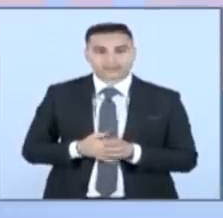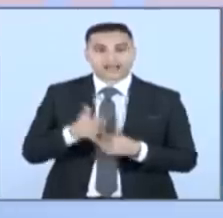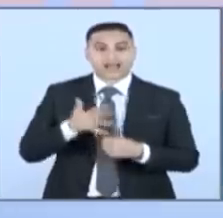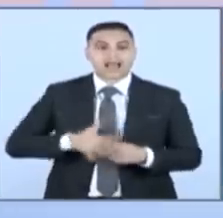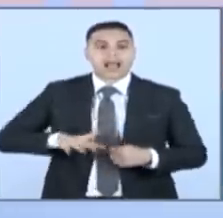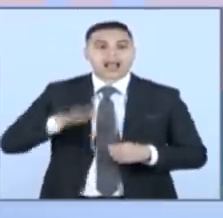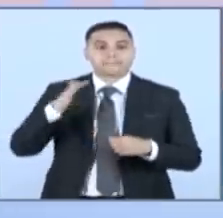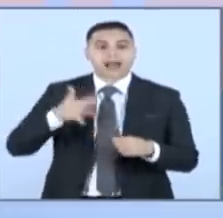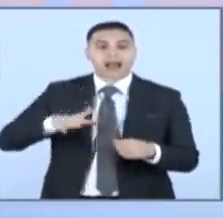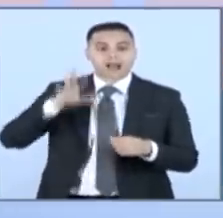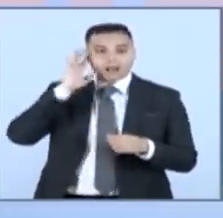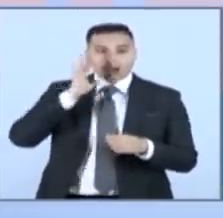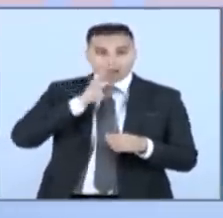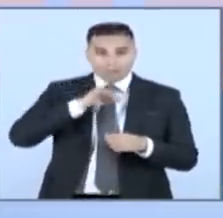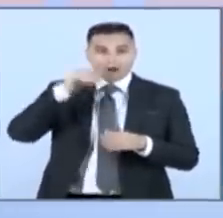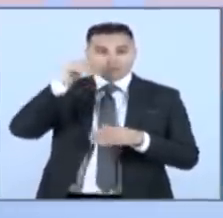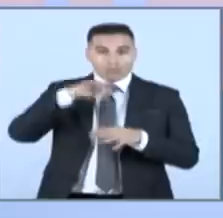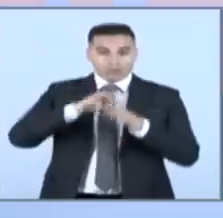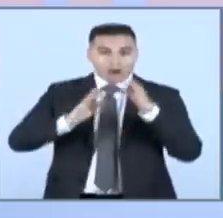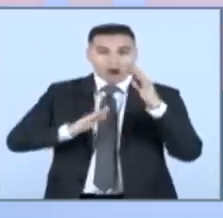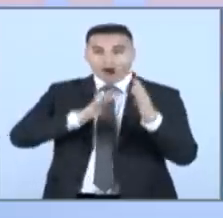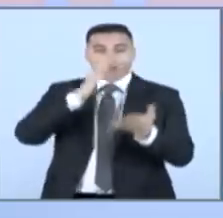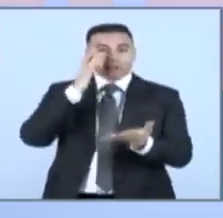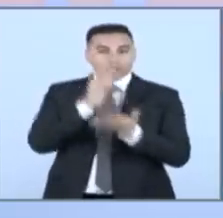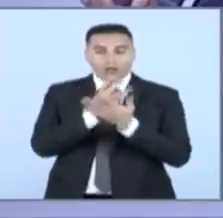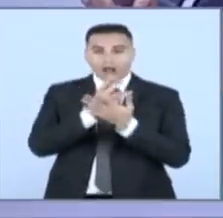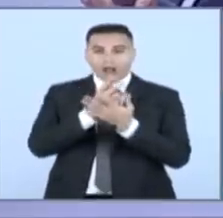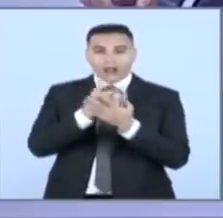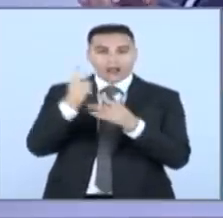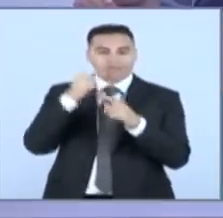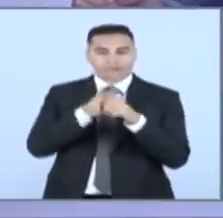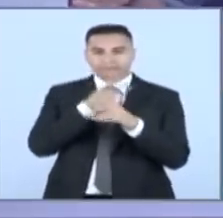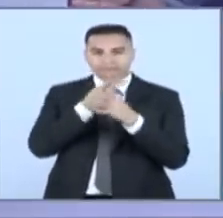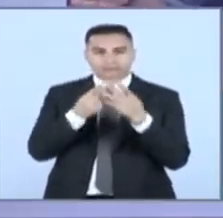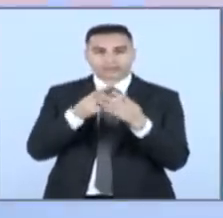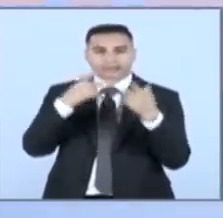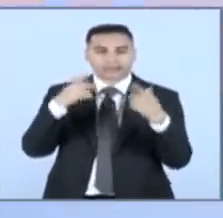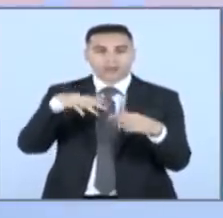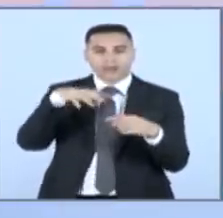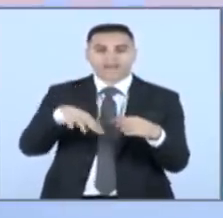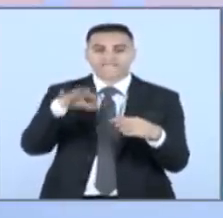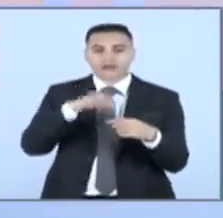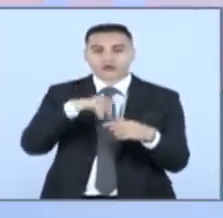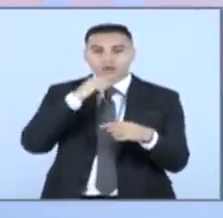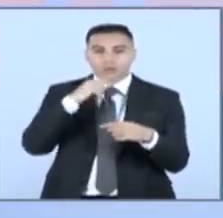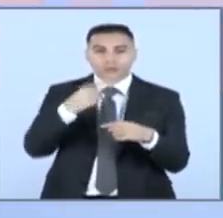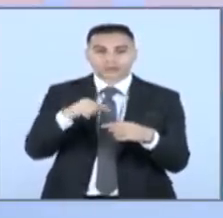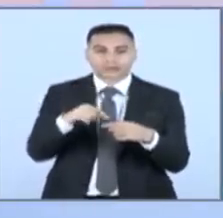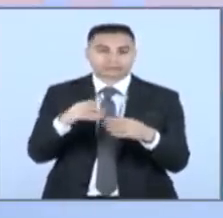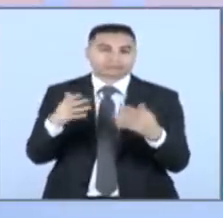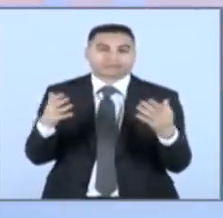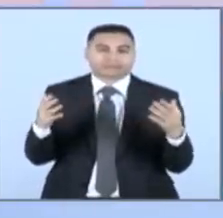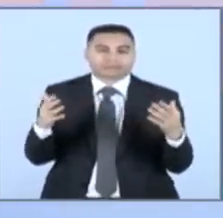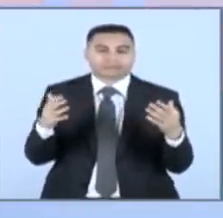جبل بركاني جليدي خامل. روسيا. روسيا.